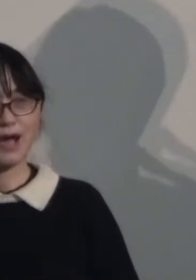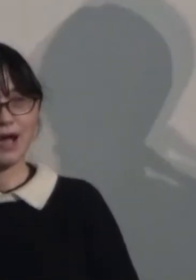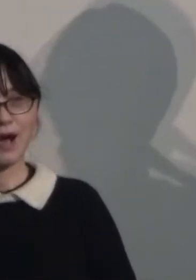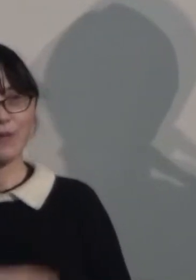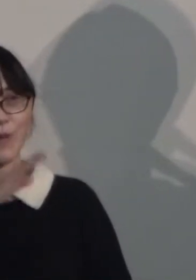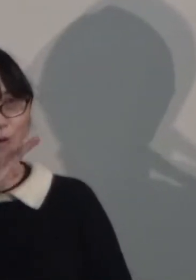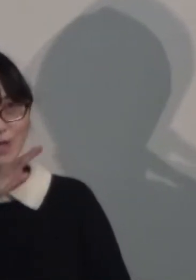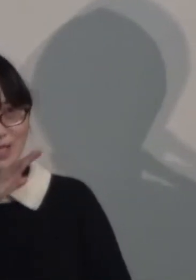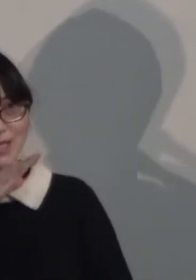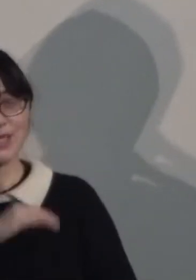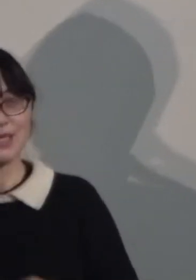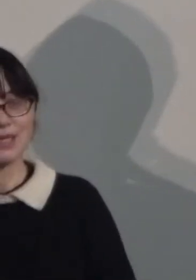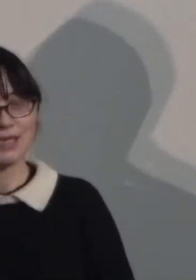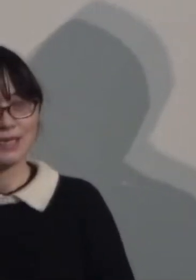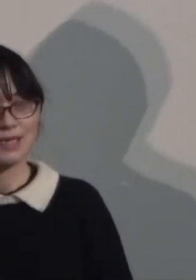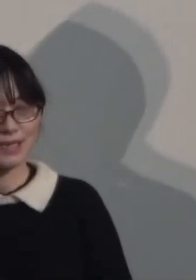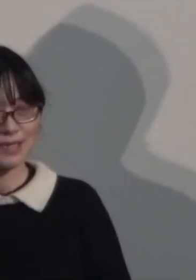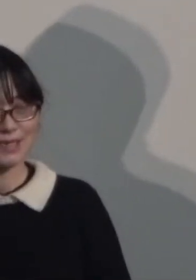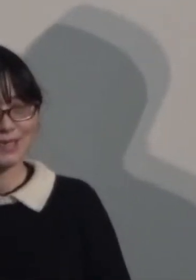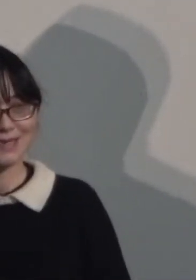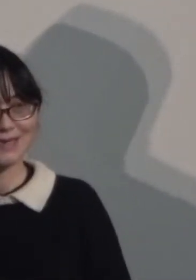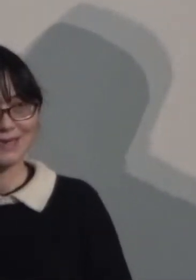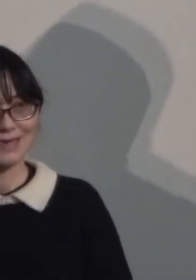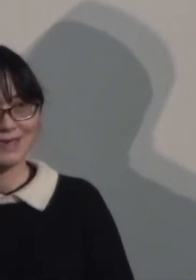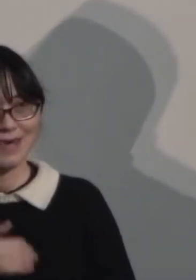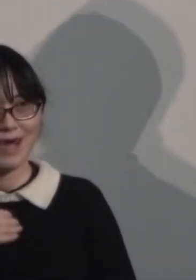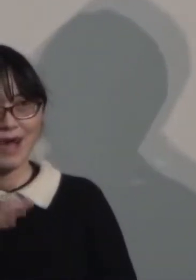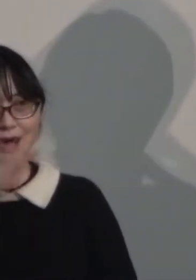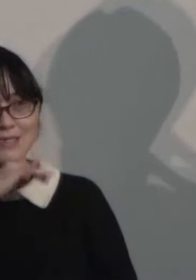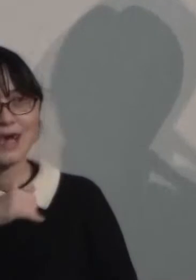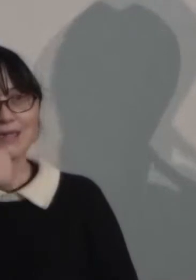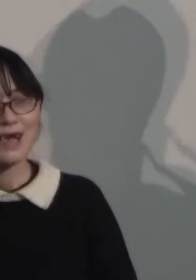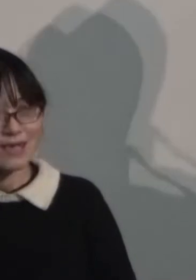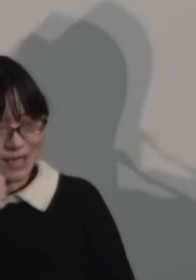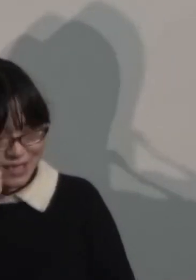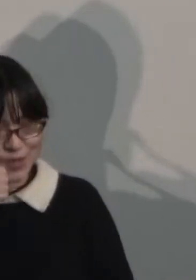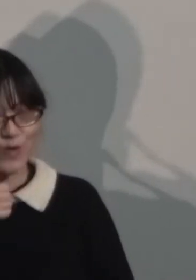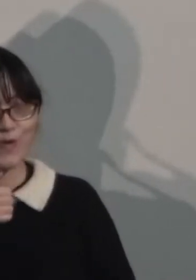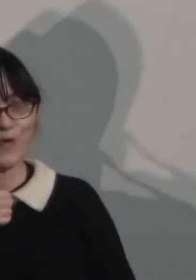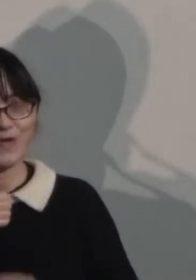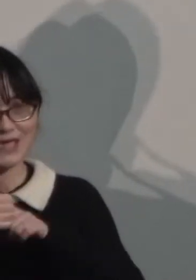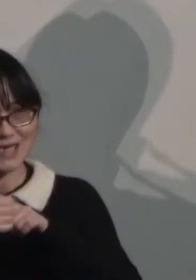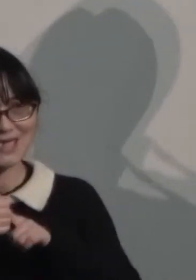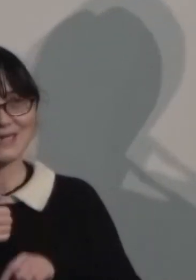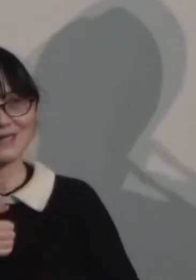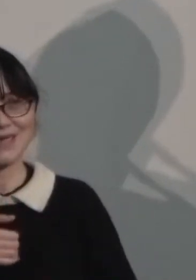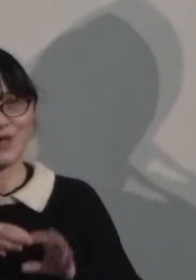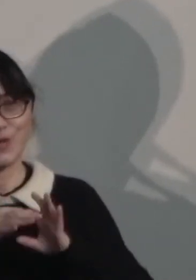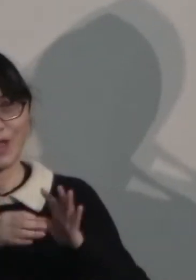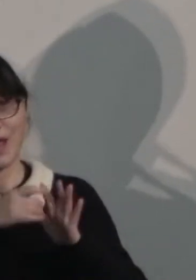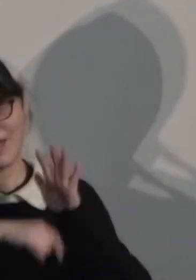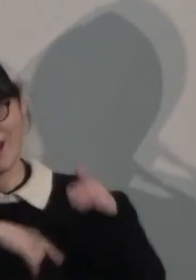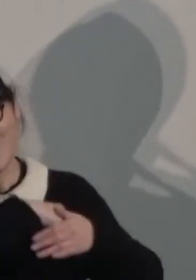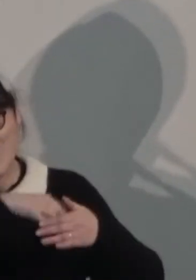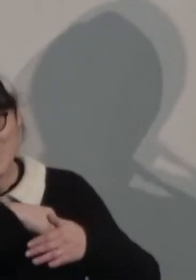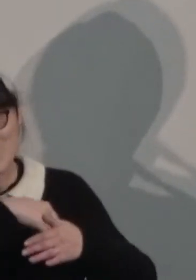本当にサンタさんについて語るのはクロースというところなんですけれども、